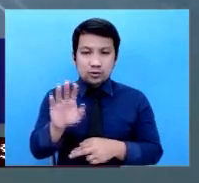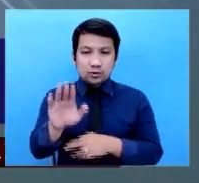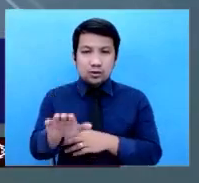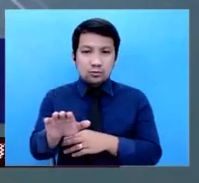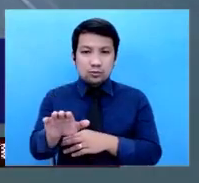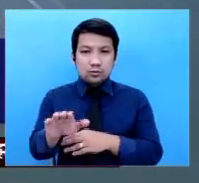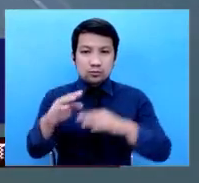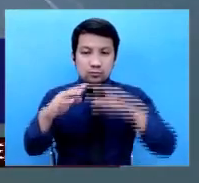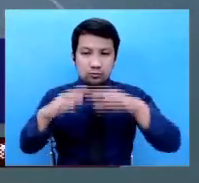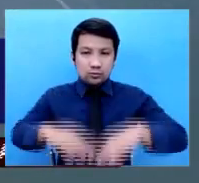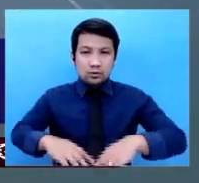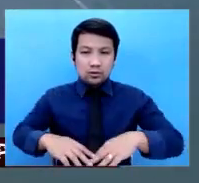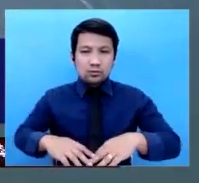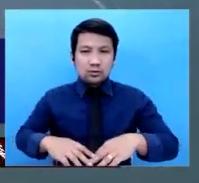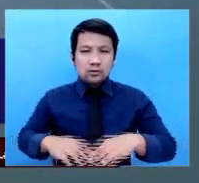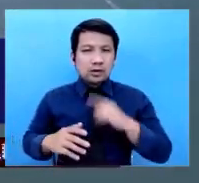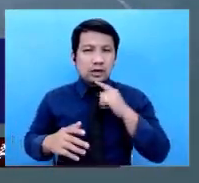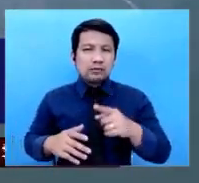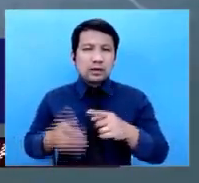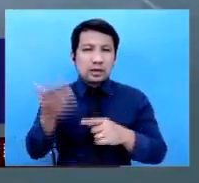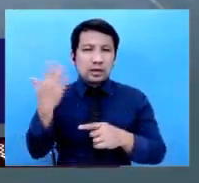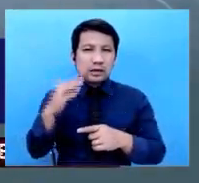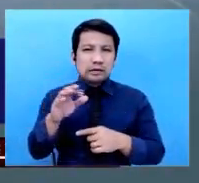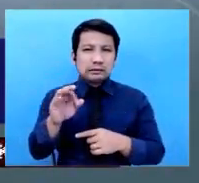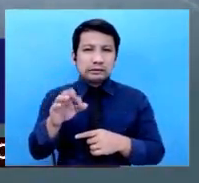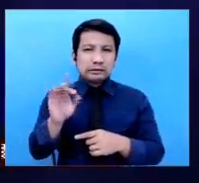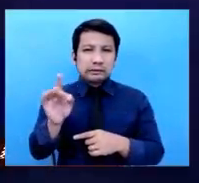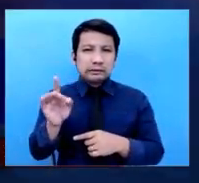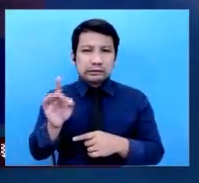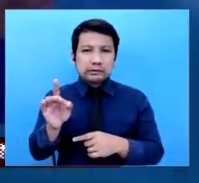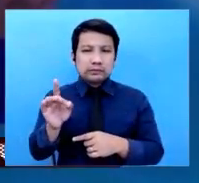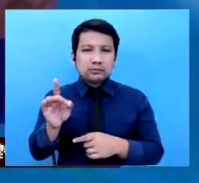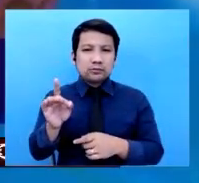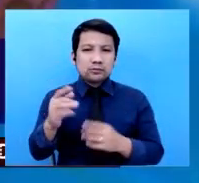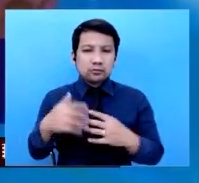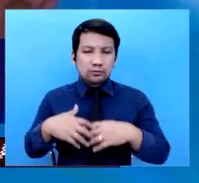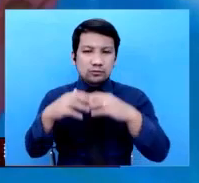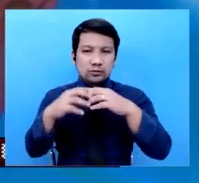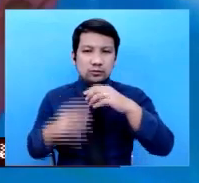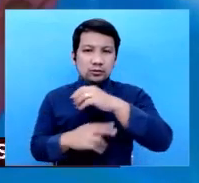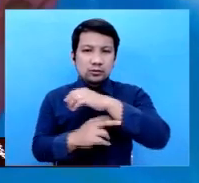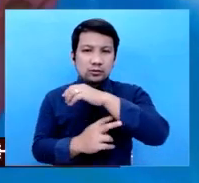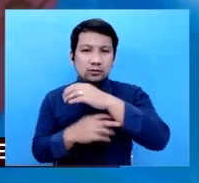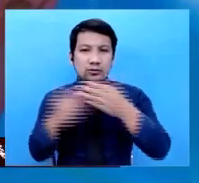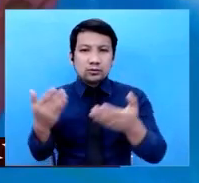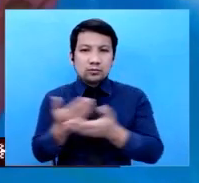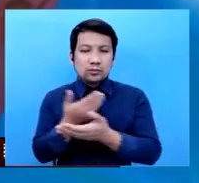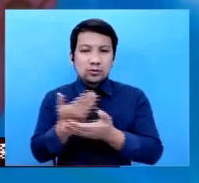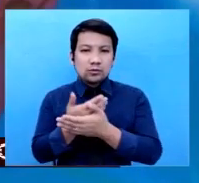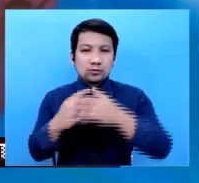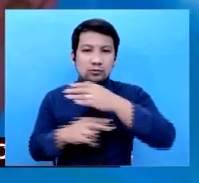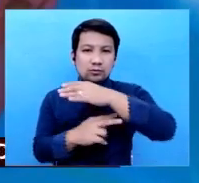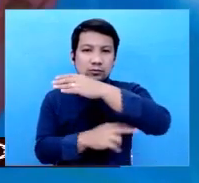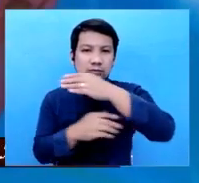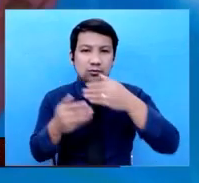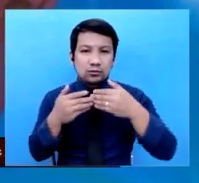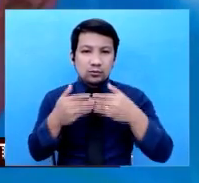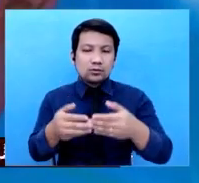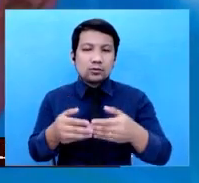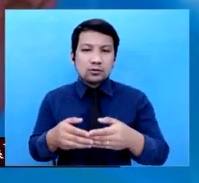tulay. Dekada 80 pa raw itinayo ang tulay. Yung bagong bridge na ginagawa is ongoing pa.